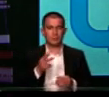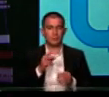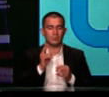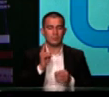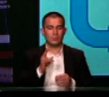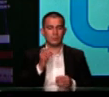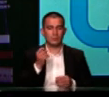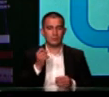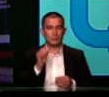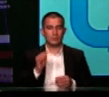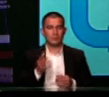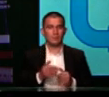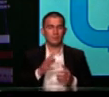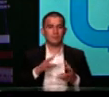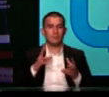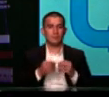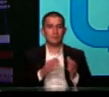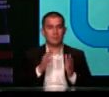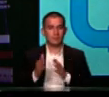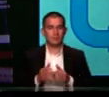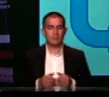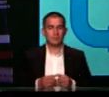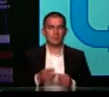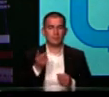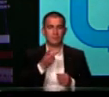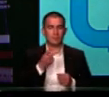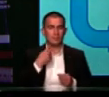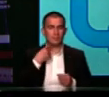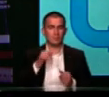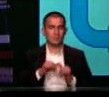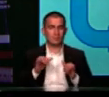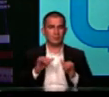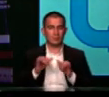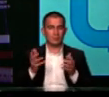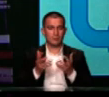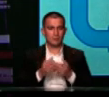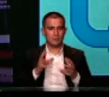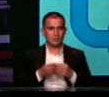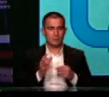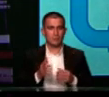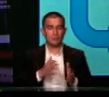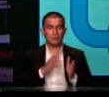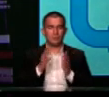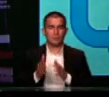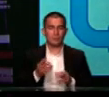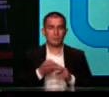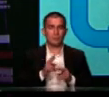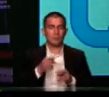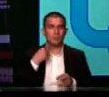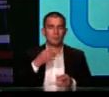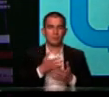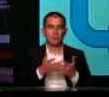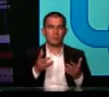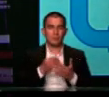11 va keyingi bosqich bo'yicha ikkala sonlar ko'paytmasi hisoblanadi. Undan keyin esa ulardan bittadan